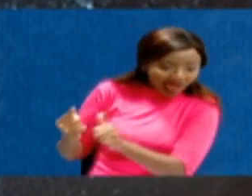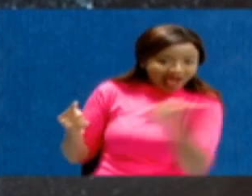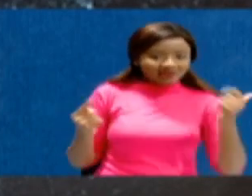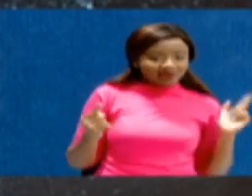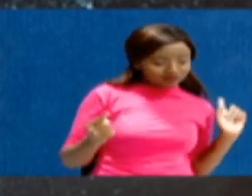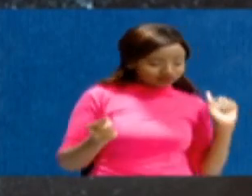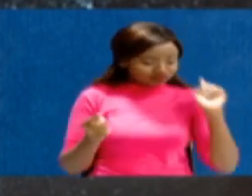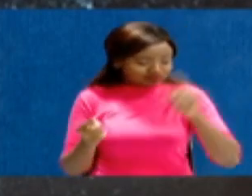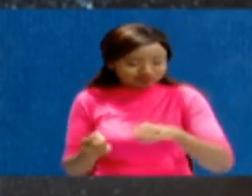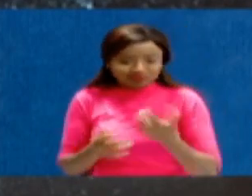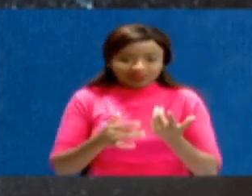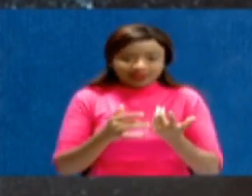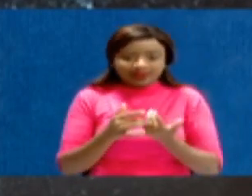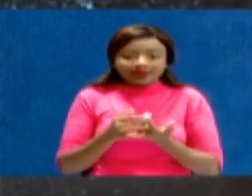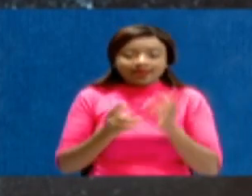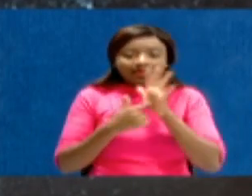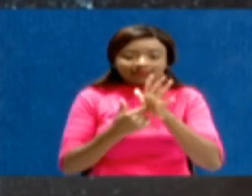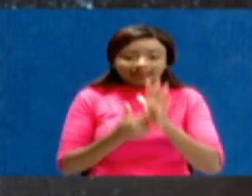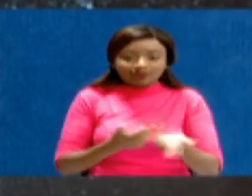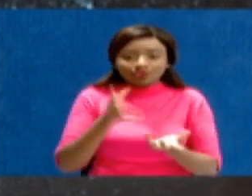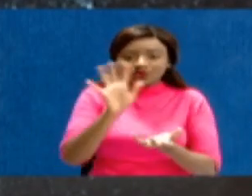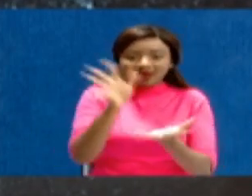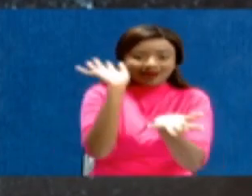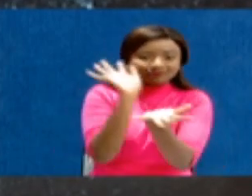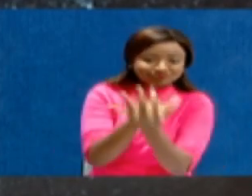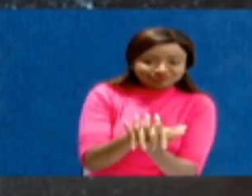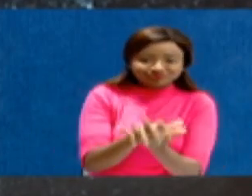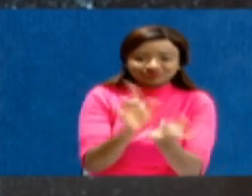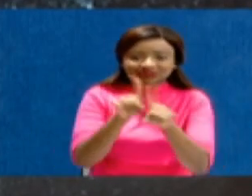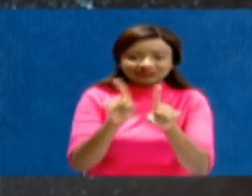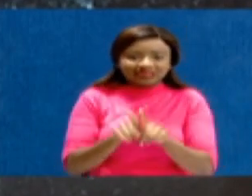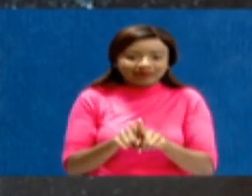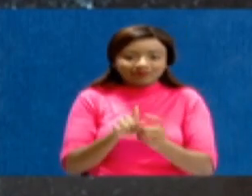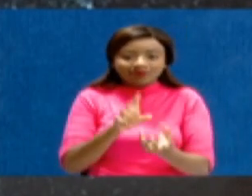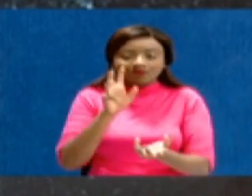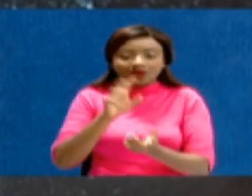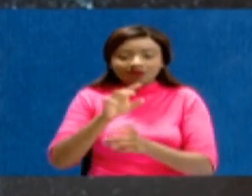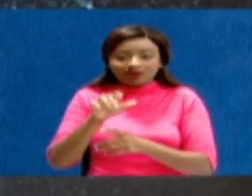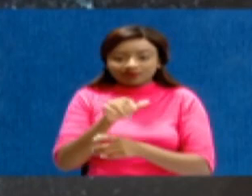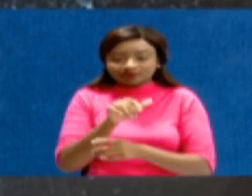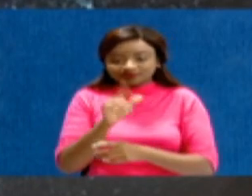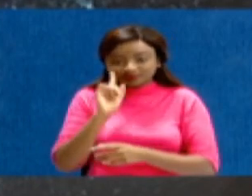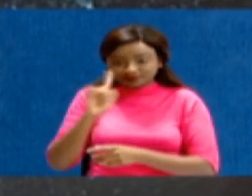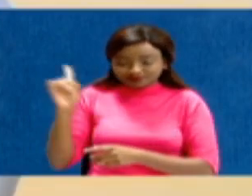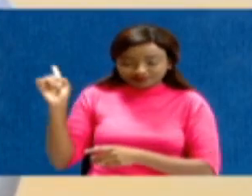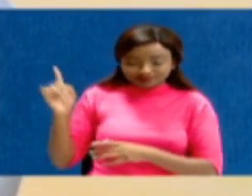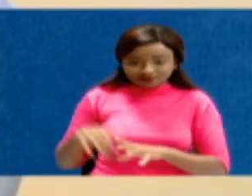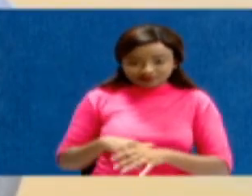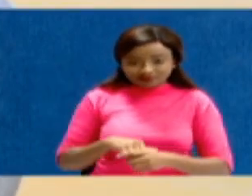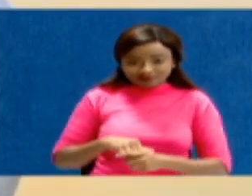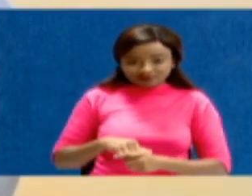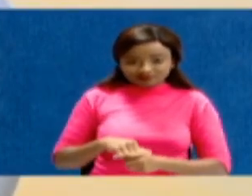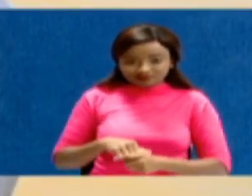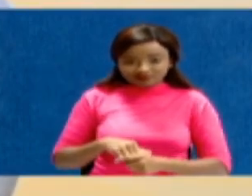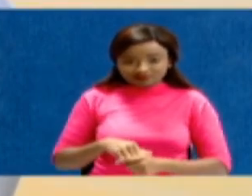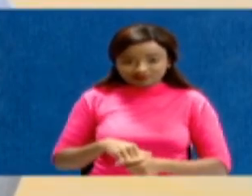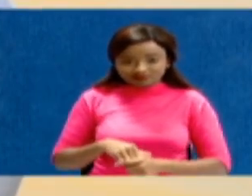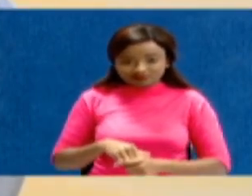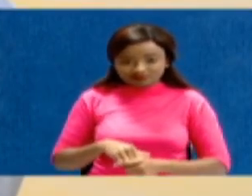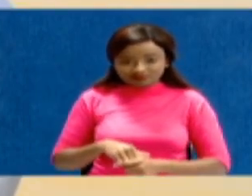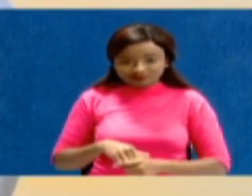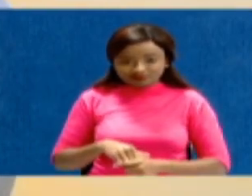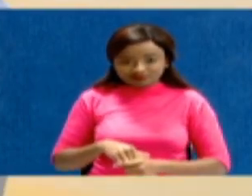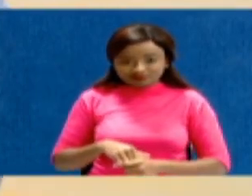na wanyama kama vile kiboko na mamba limewaandama, kama Laura Utieno anavyotuarifu. Vile hiyo boti inakuja